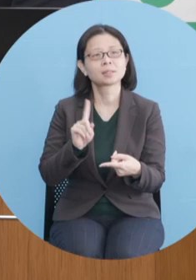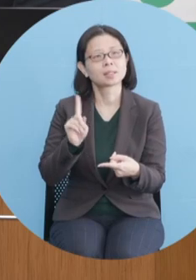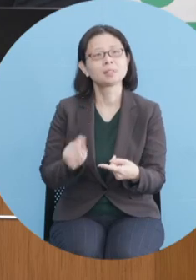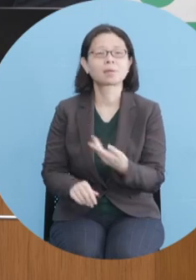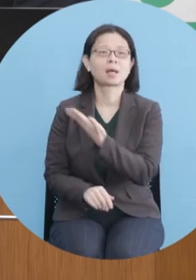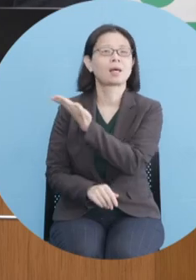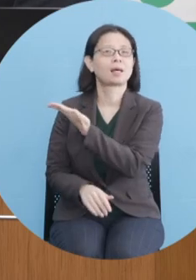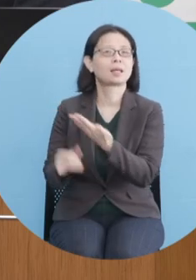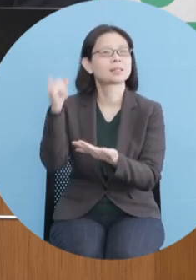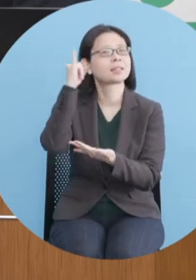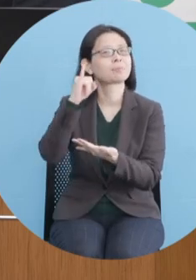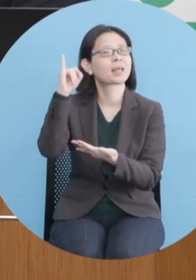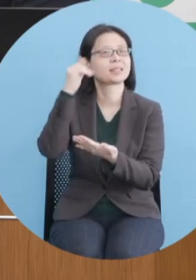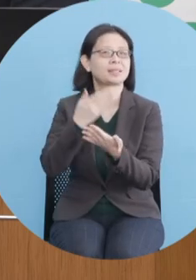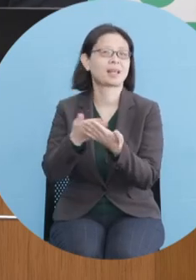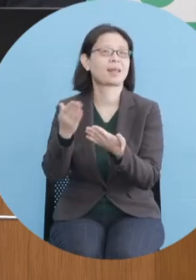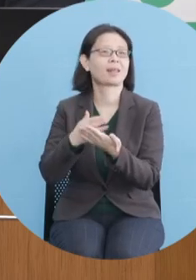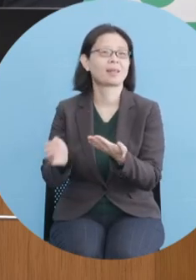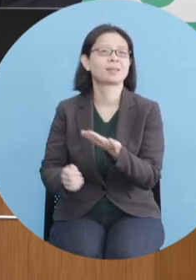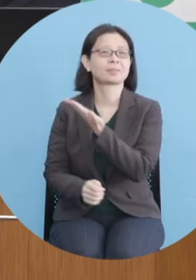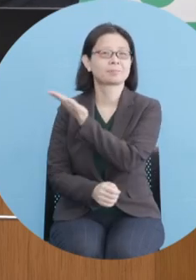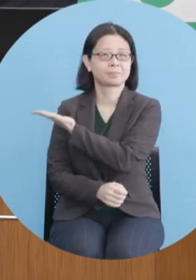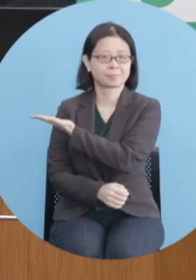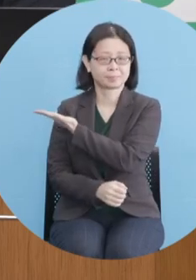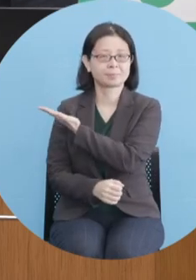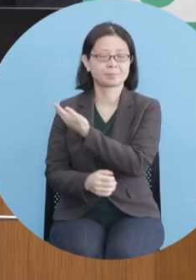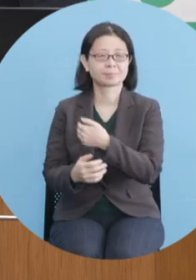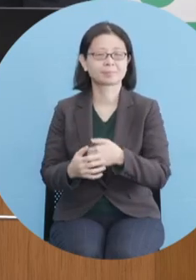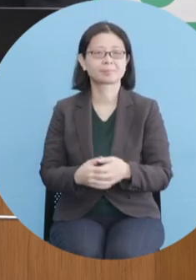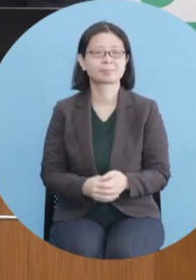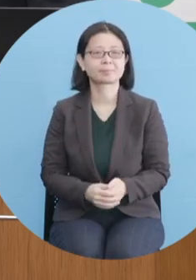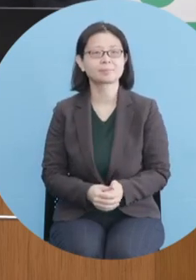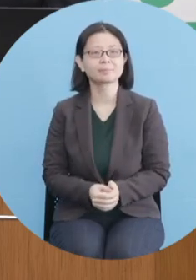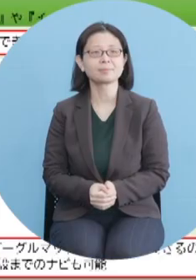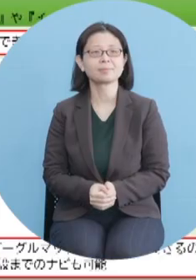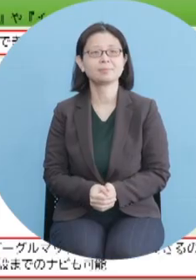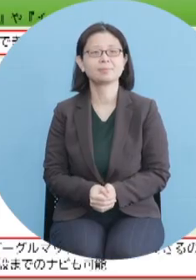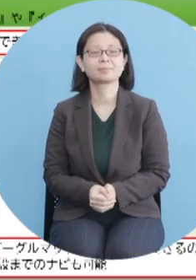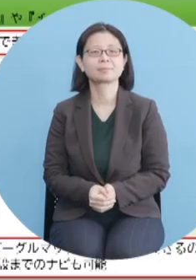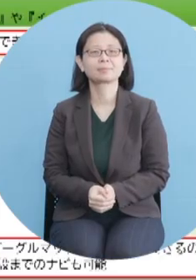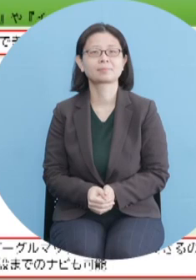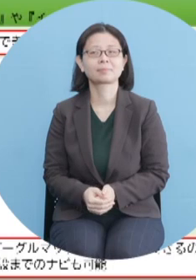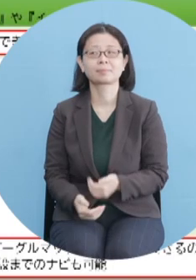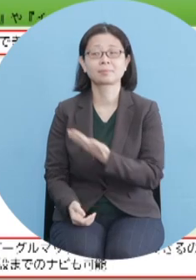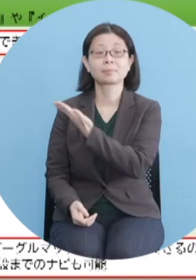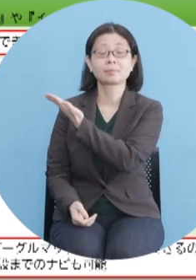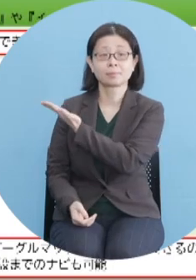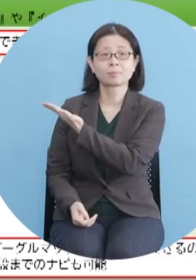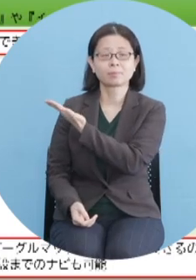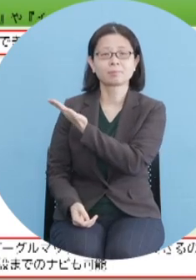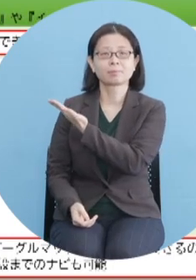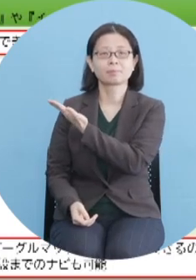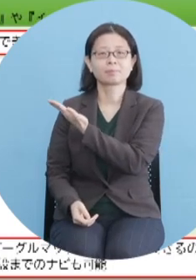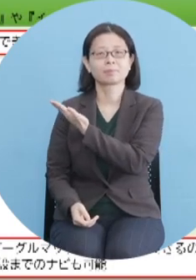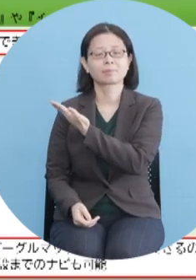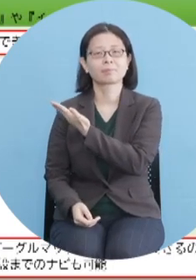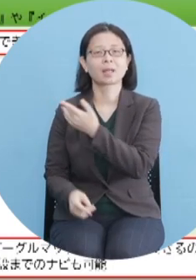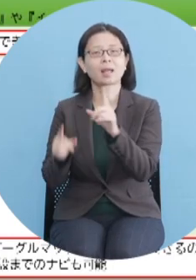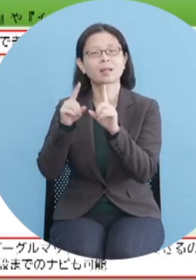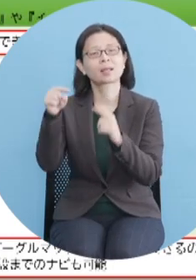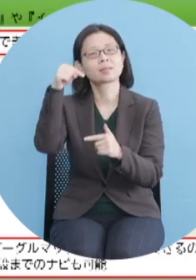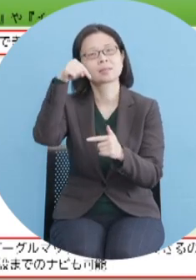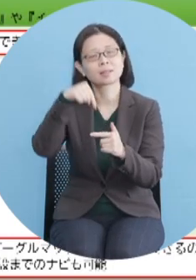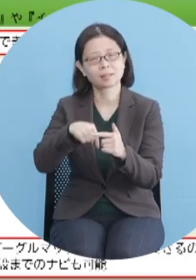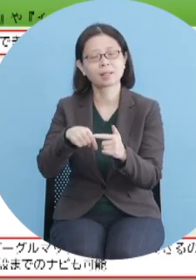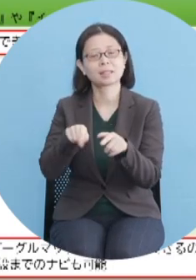あこのえええ図の通りでございましてこちらの方にはあチャットポットで簡単